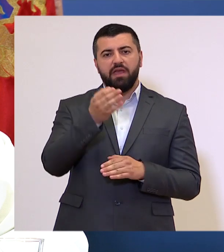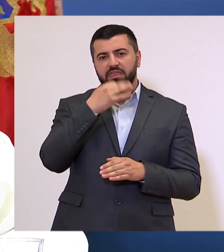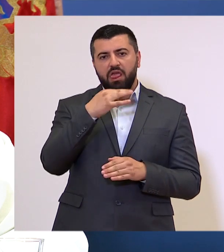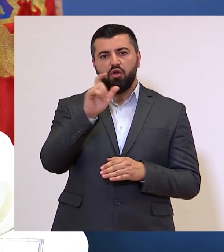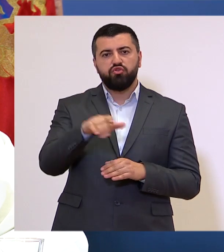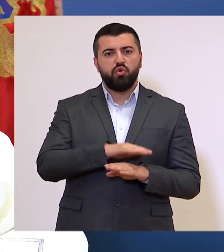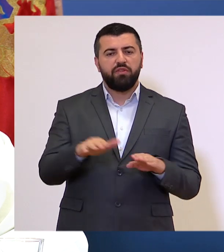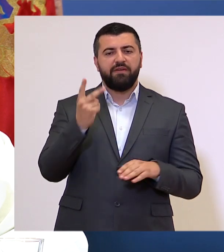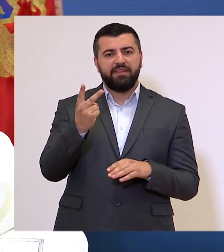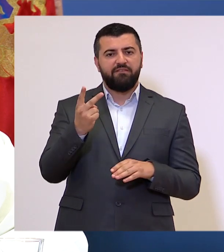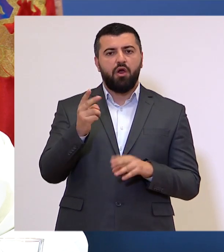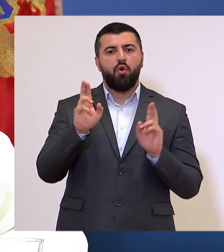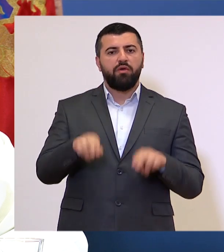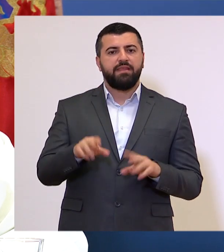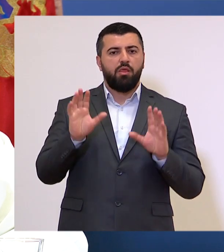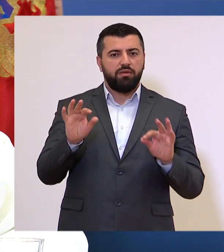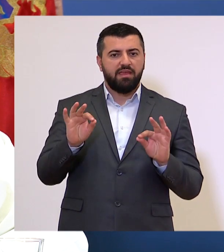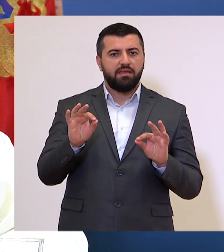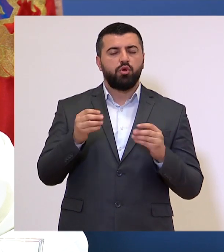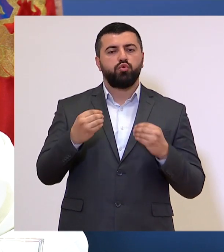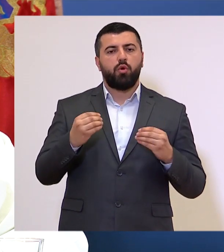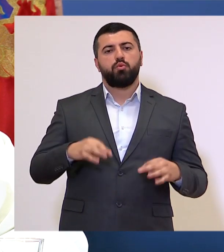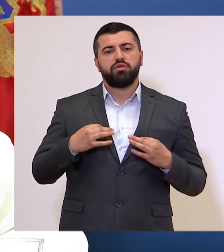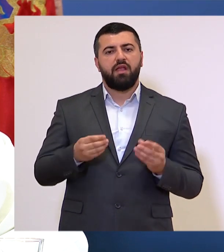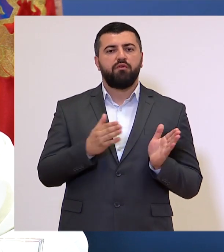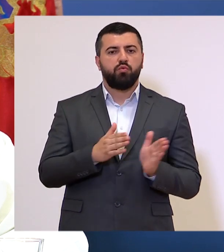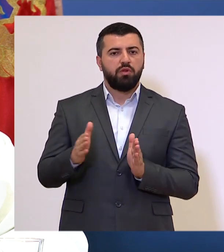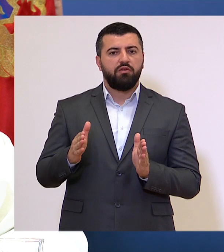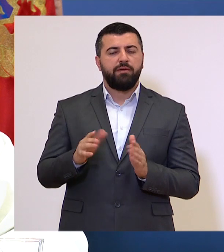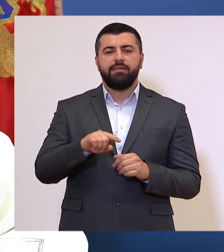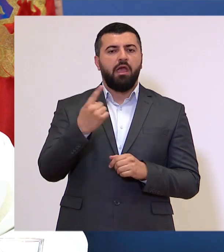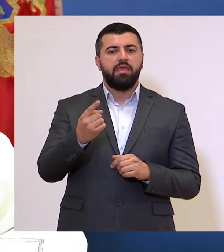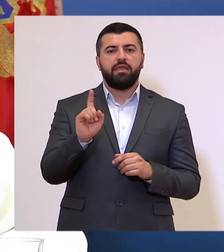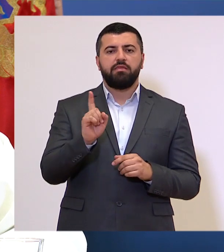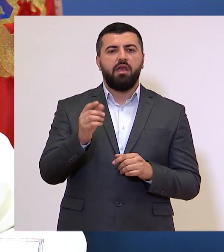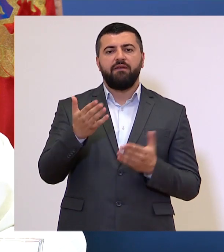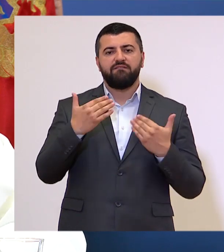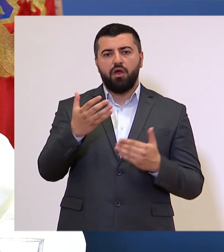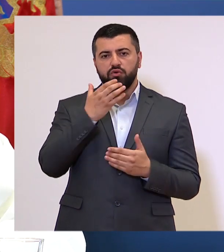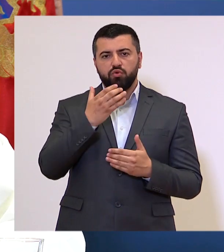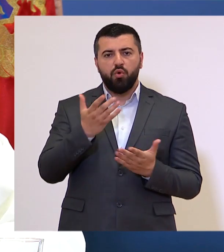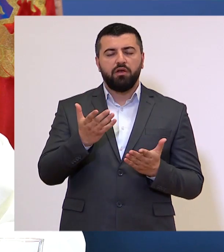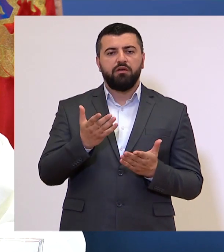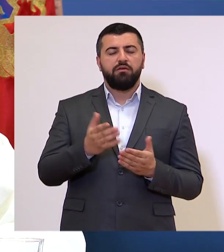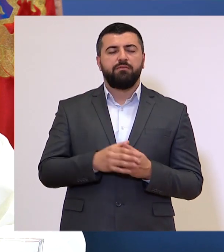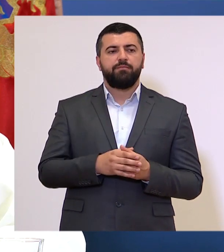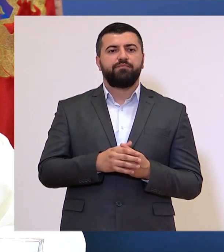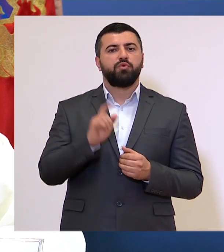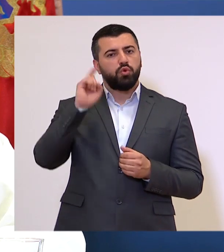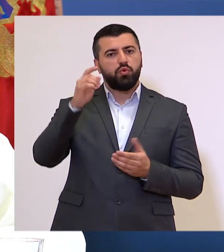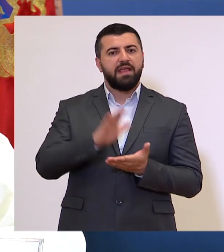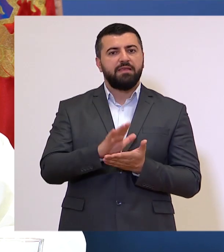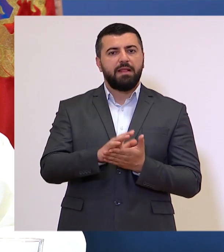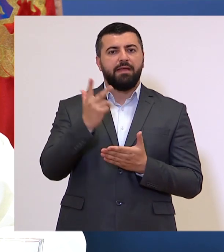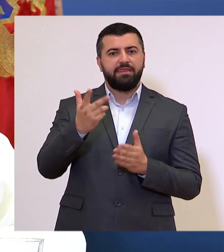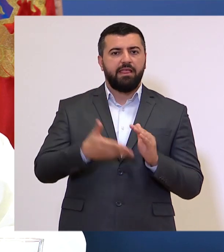izliječena 2 bolesnika i ostalo je njih 10 stabilnog zdravstvenog stanja, nijedan nije na mehaničkoj potpori i u Baranskoj, i sutra se spremaju 3